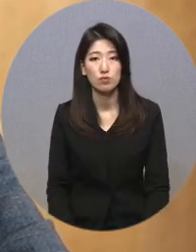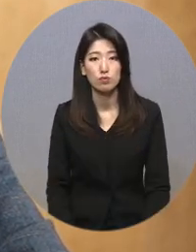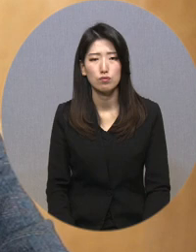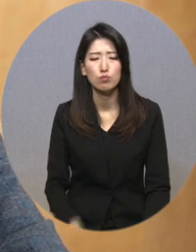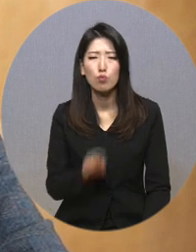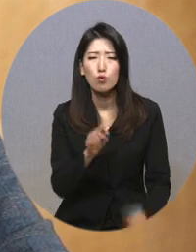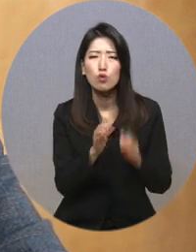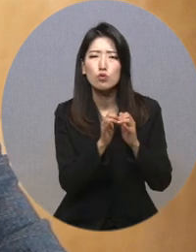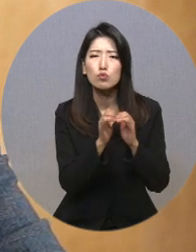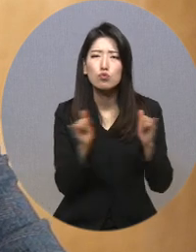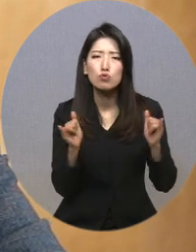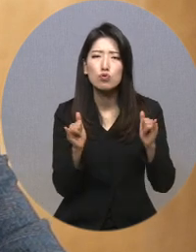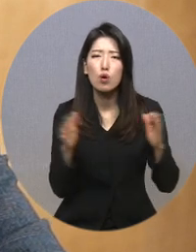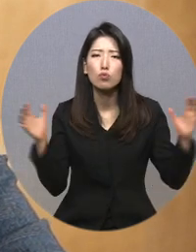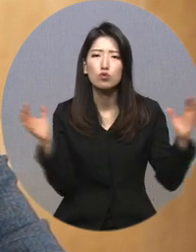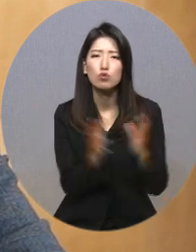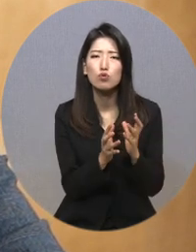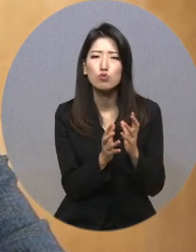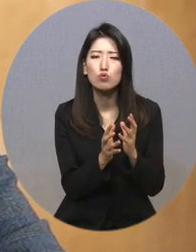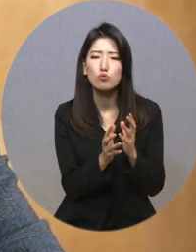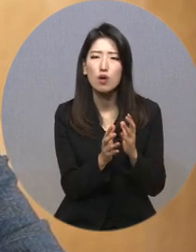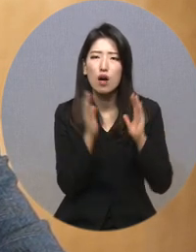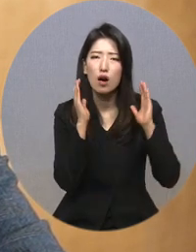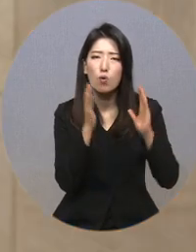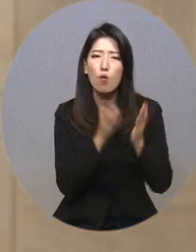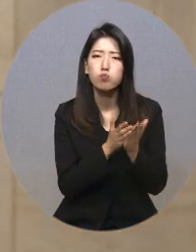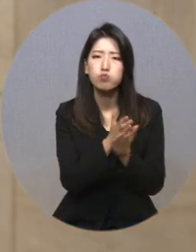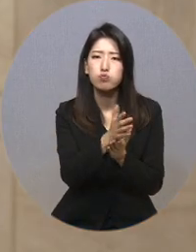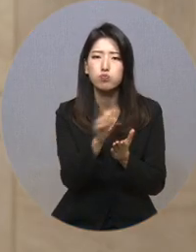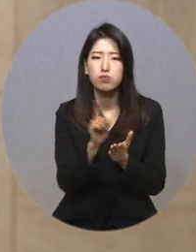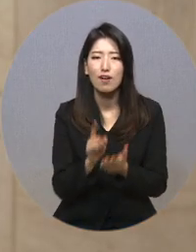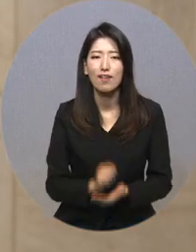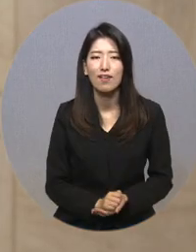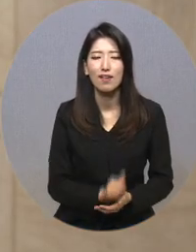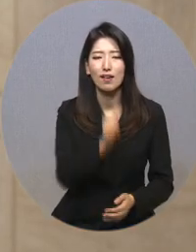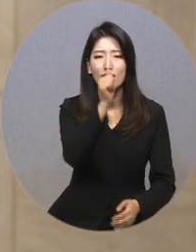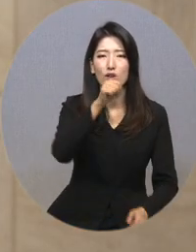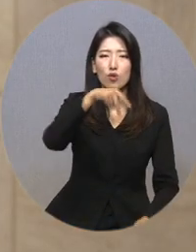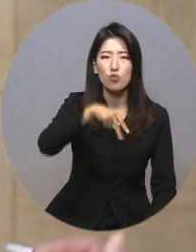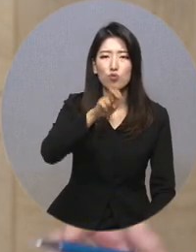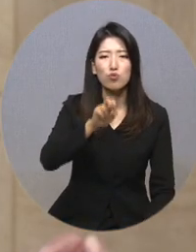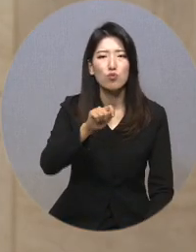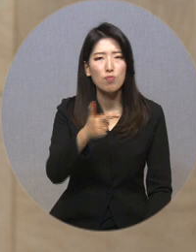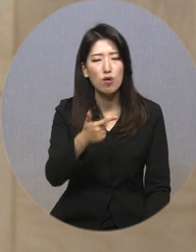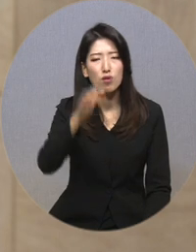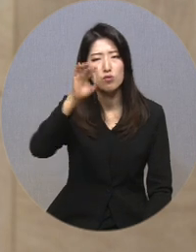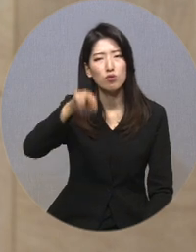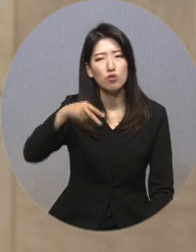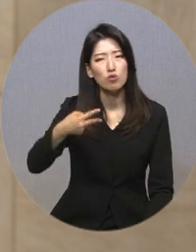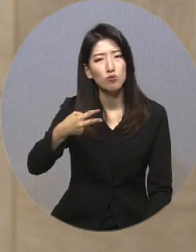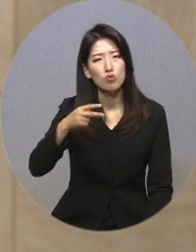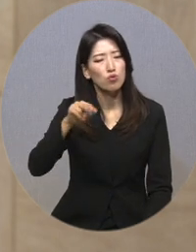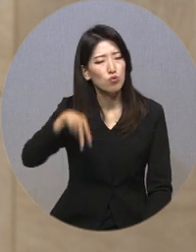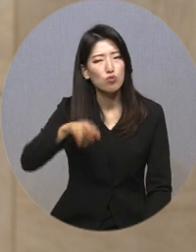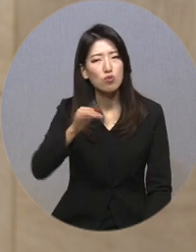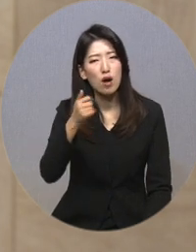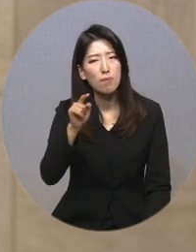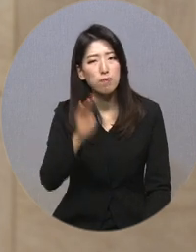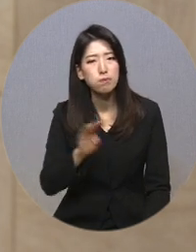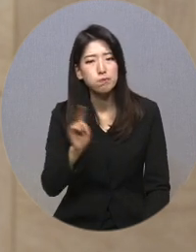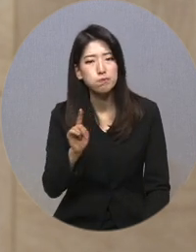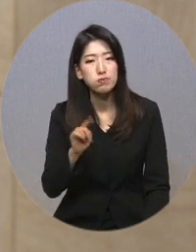휴먼 융합학부는 도대체 어떤 학부인지 설명 부탁드리겠습니다. 예. 휴먼 융합학부는 저희가 말씀하신 것처럼